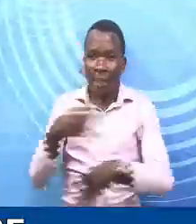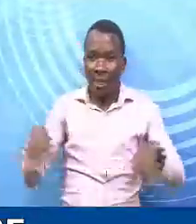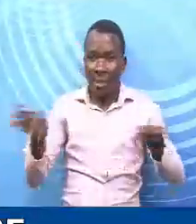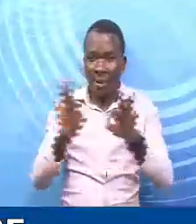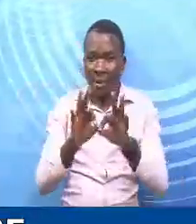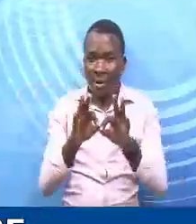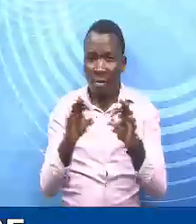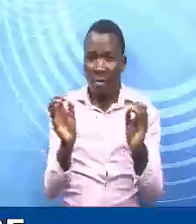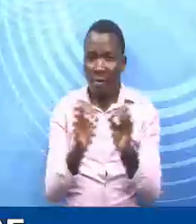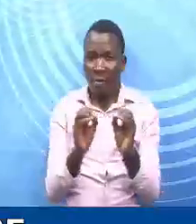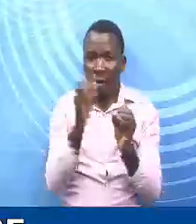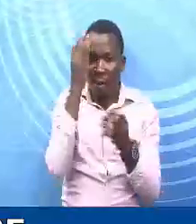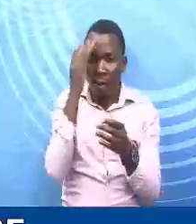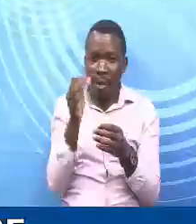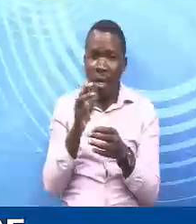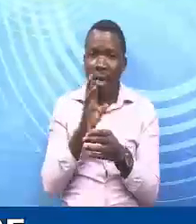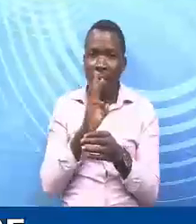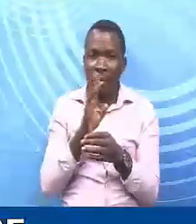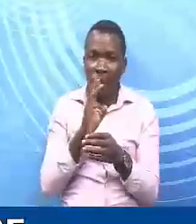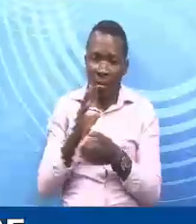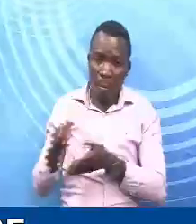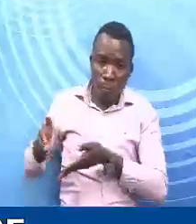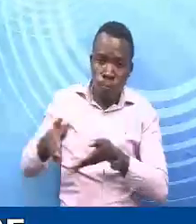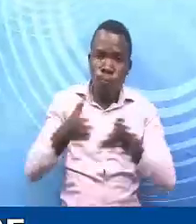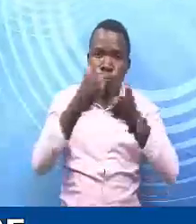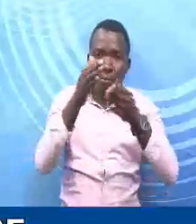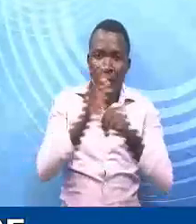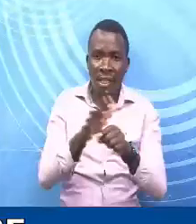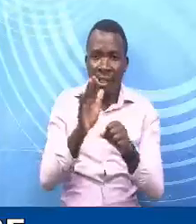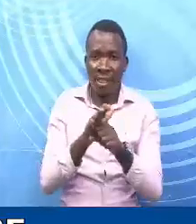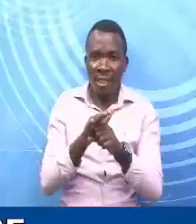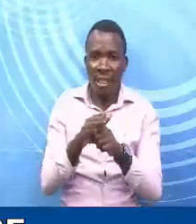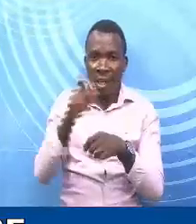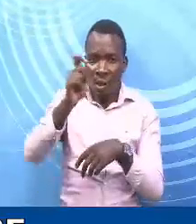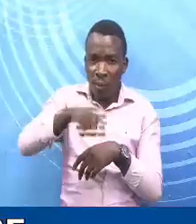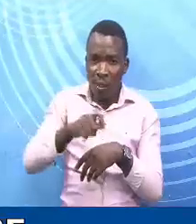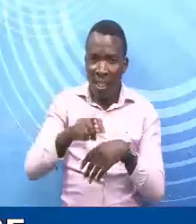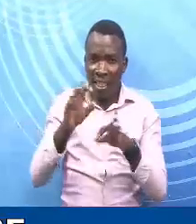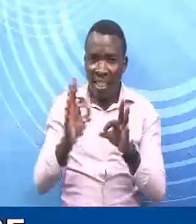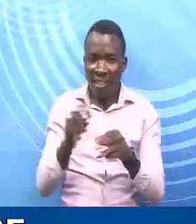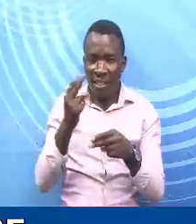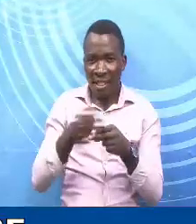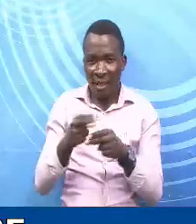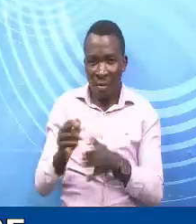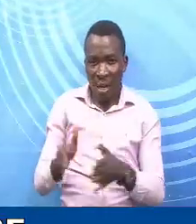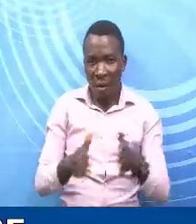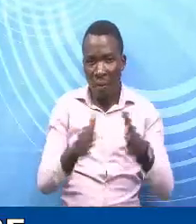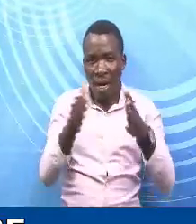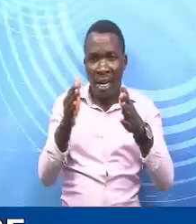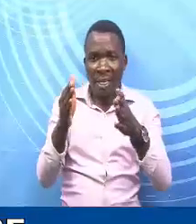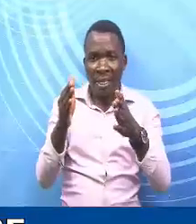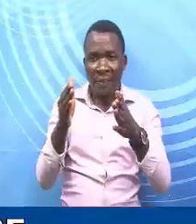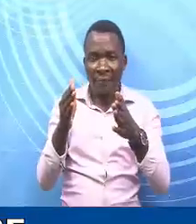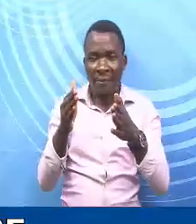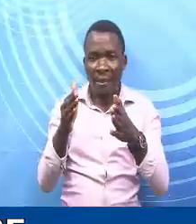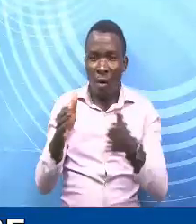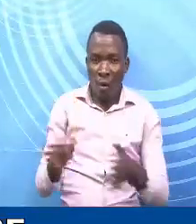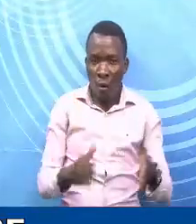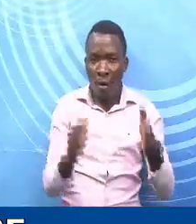amazi ahanyura aremereye cyane afite ingufu. Hano dukeneye ikintu cyitwa umuhanda mwabonye wacitse kino kiraro, kandi ubwo